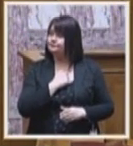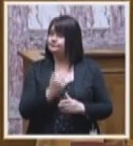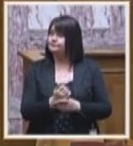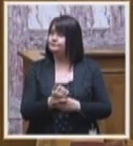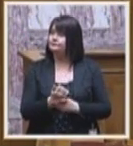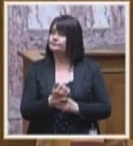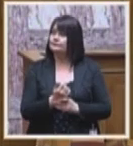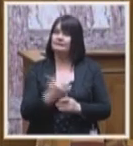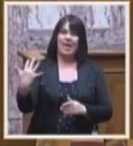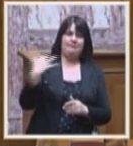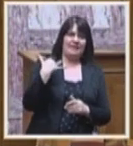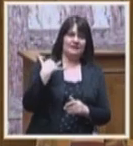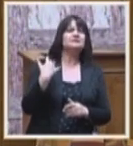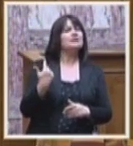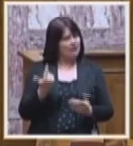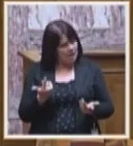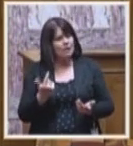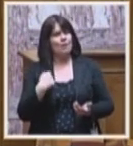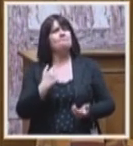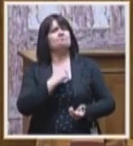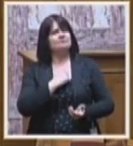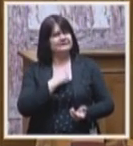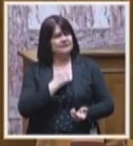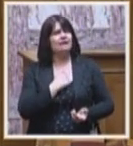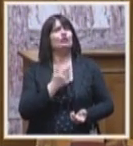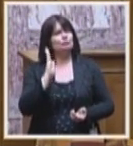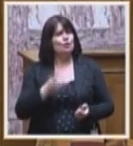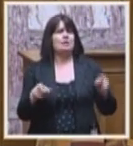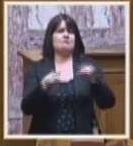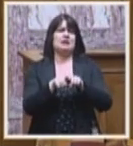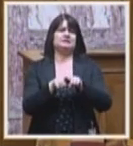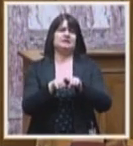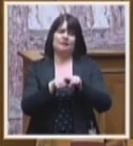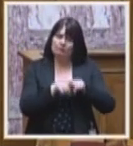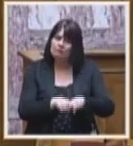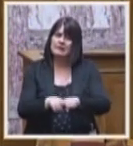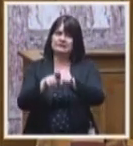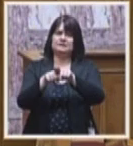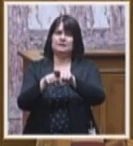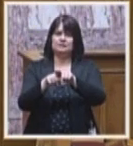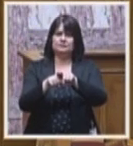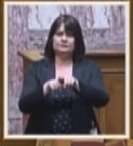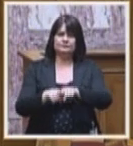την επίθεσή σας, κύριε Σαμαρά, πιστεύω σε αυτή την κοινή λειτουργία.